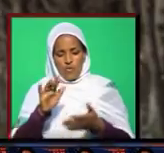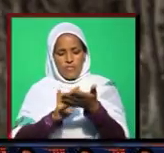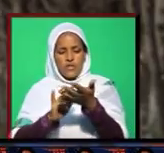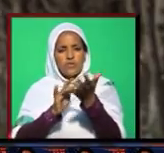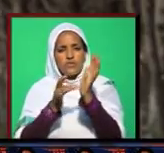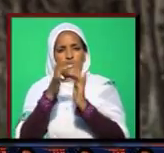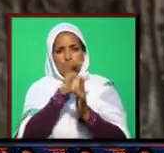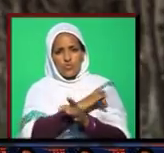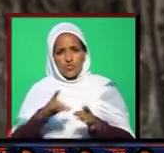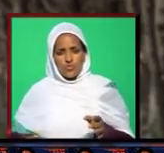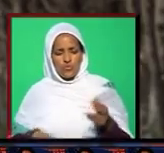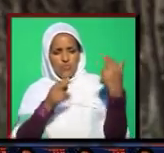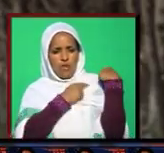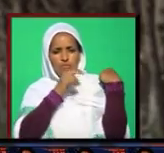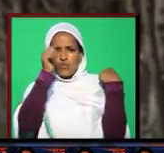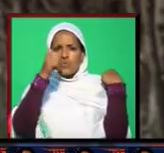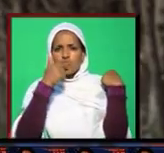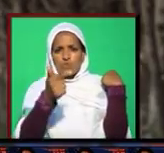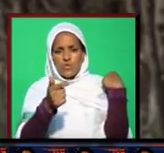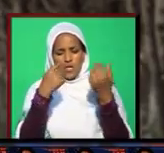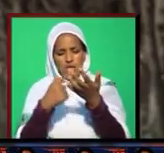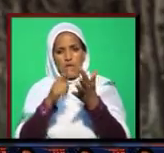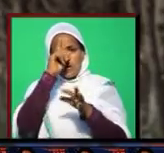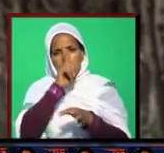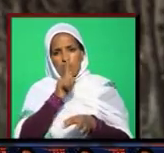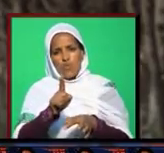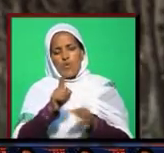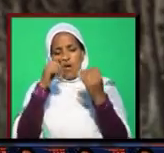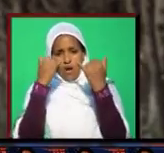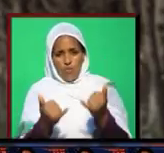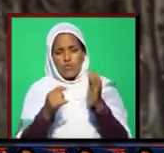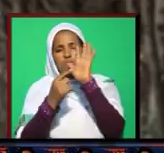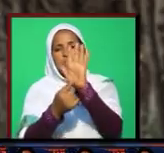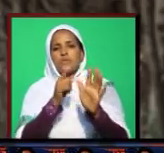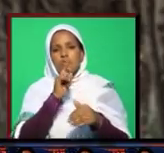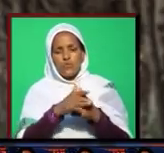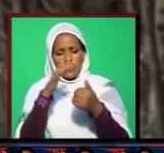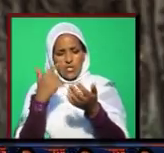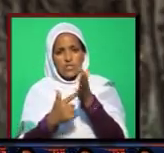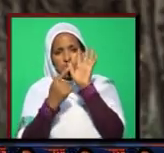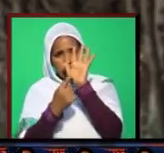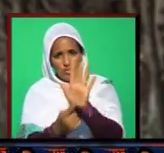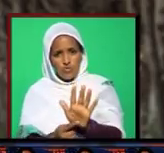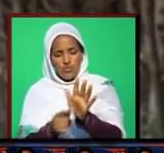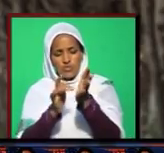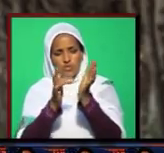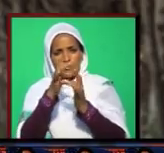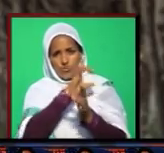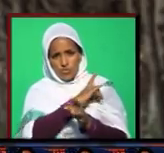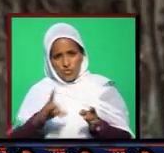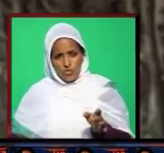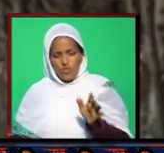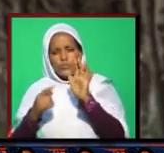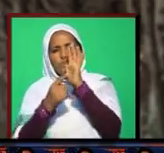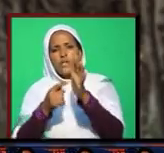ብሎ መድኃኒታችን ኢየሱስ ክርስቶስ ባለቤቱም ተናግረው ነበርና ይህንን ነው። አሁንም ምልክት ነው። እነዚህ ምልክቶች